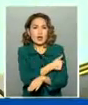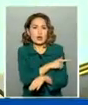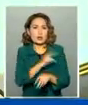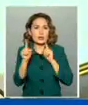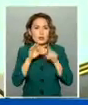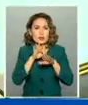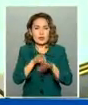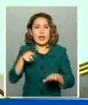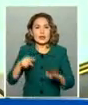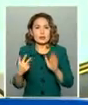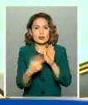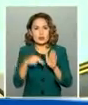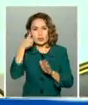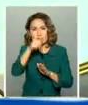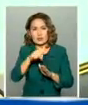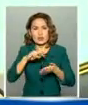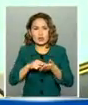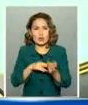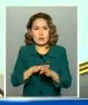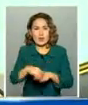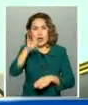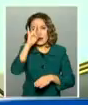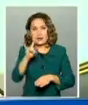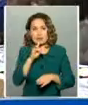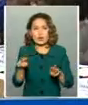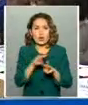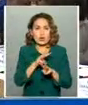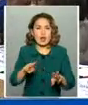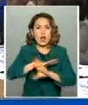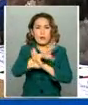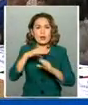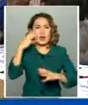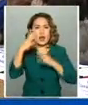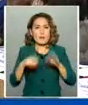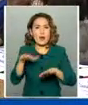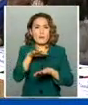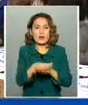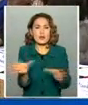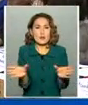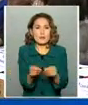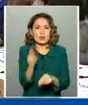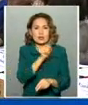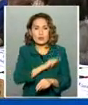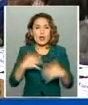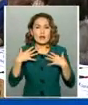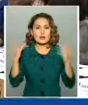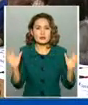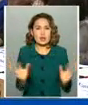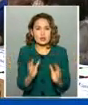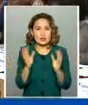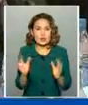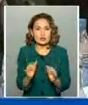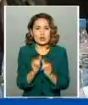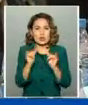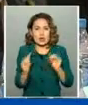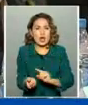келді. 2008 жылдан бері жүзеге асырылып келе жатқан Қазақстан үкіметі мен бүкіләлемдік банктің бірлескен жобасы елдегі денсаулық сақтау